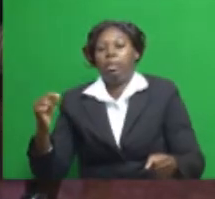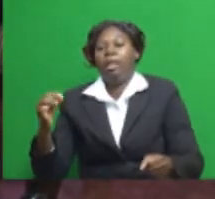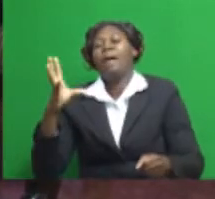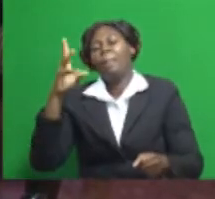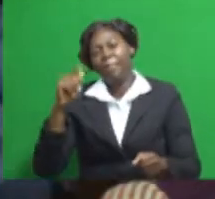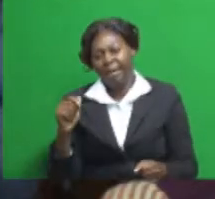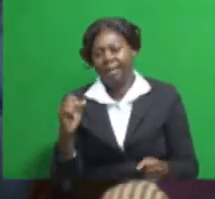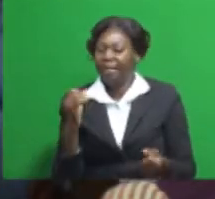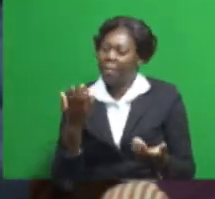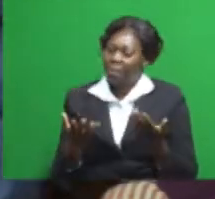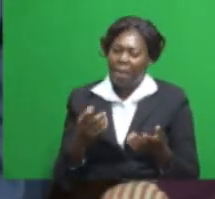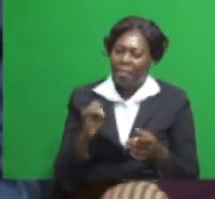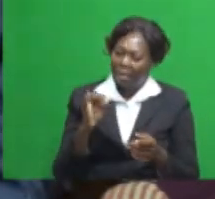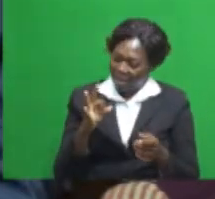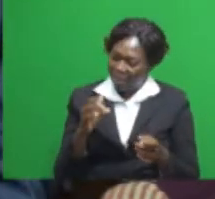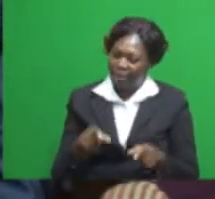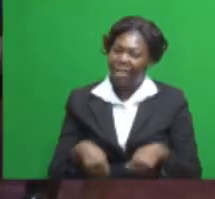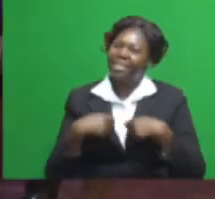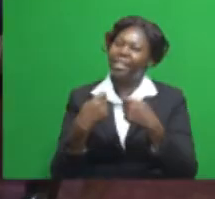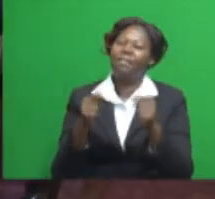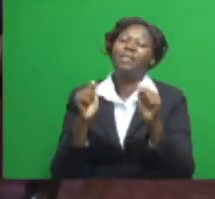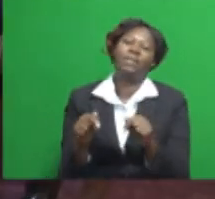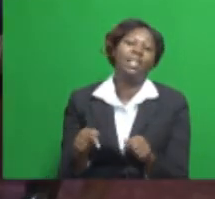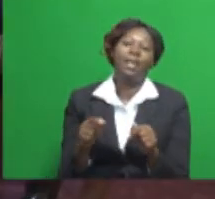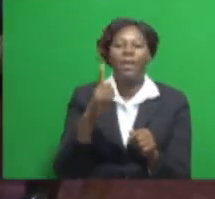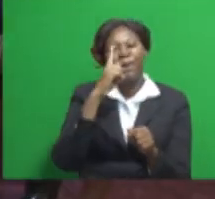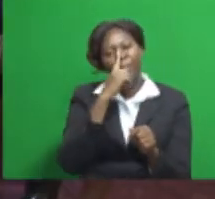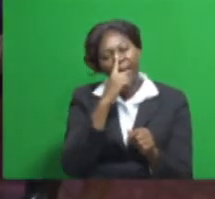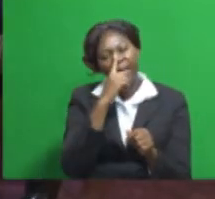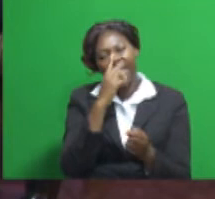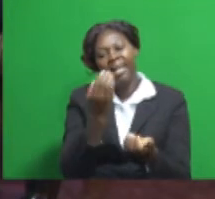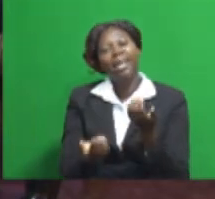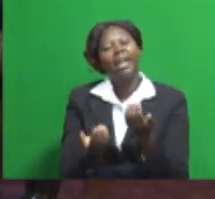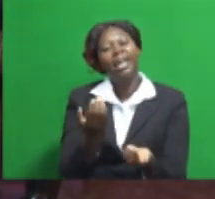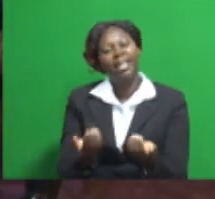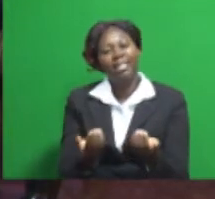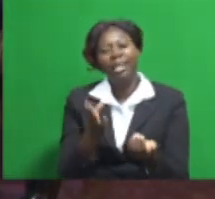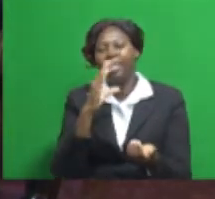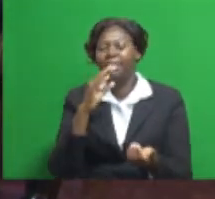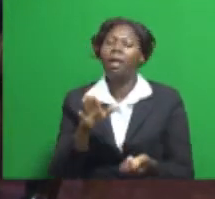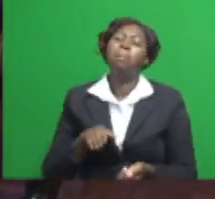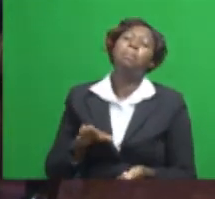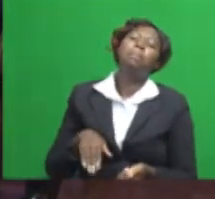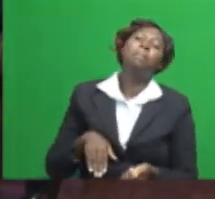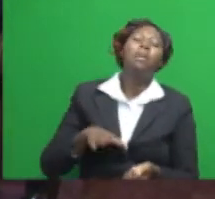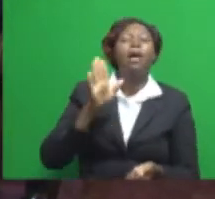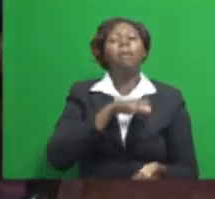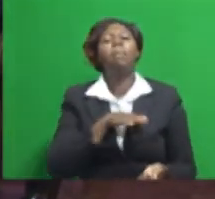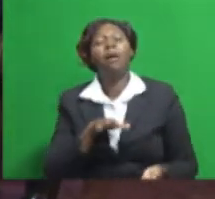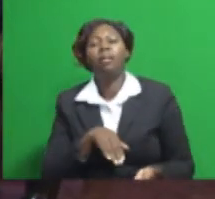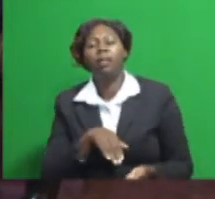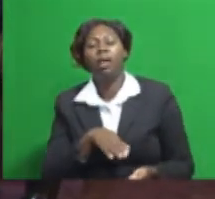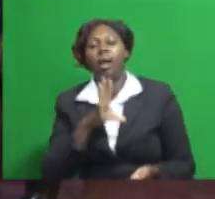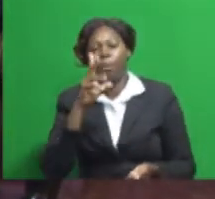ari nhasi pastor kuti mwana paari kuti mama ona mama wachotovaona vobuda kutoka. But paari kuramba